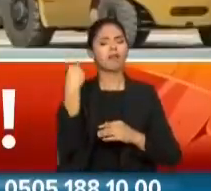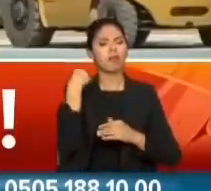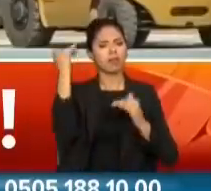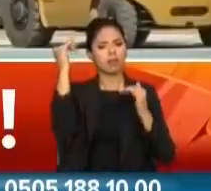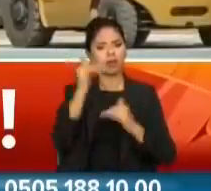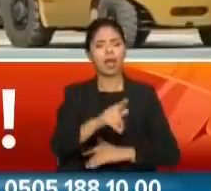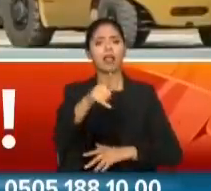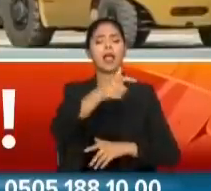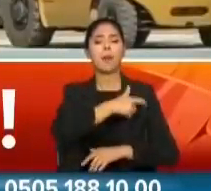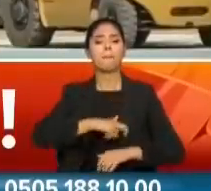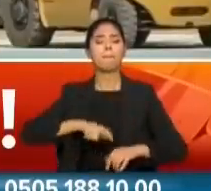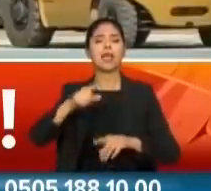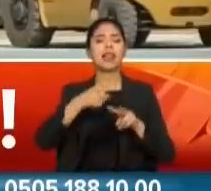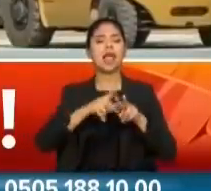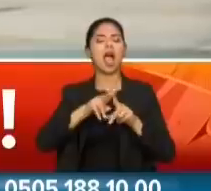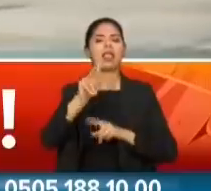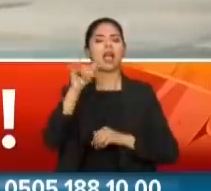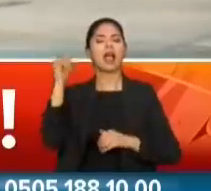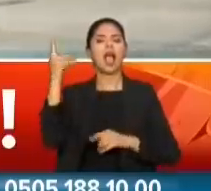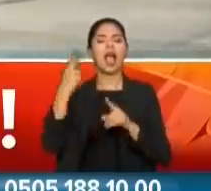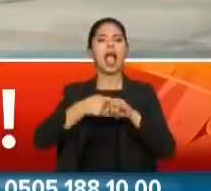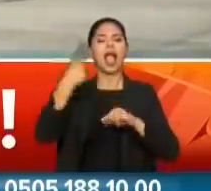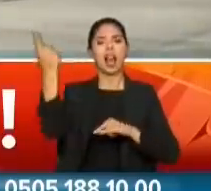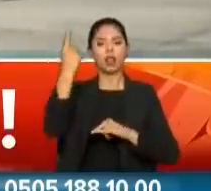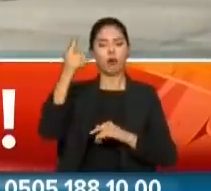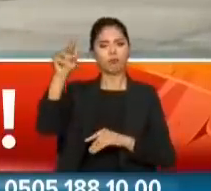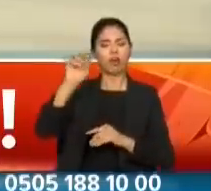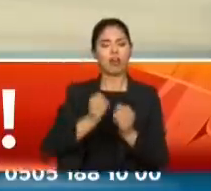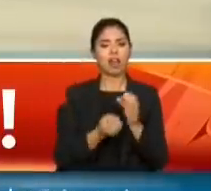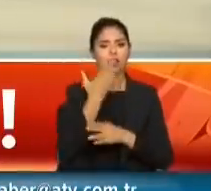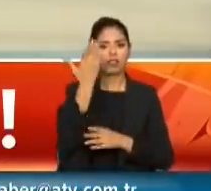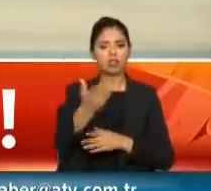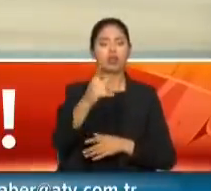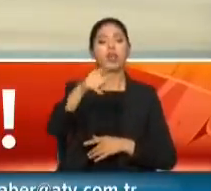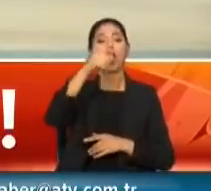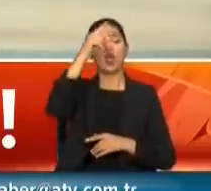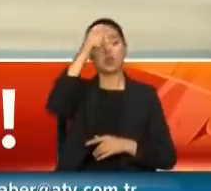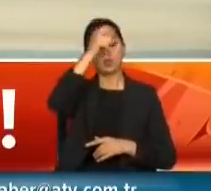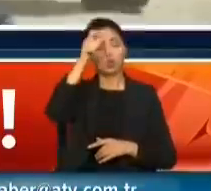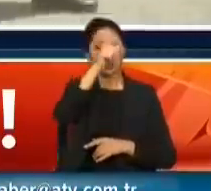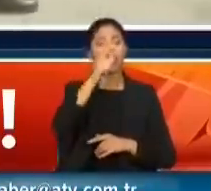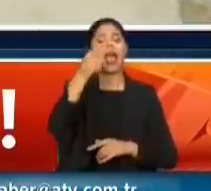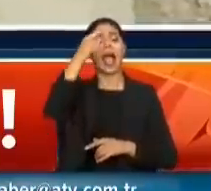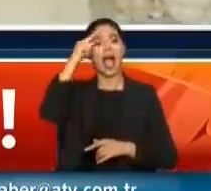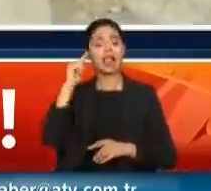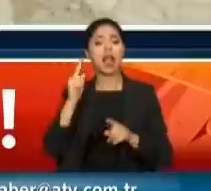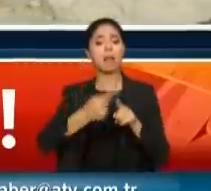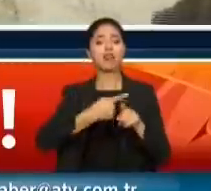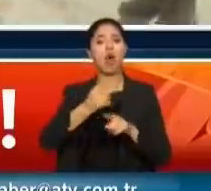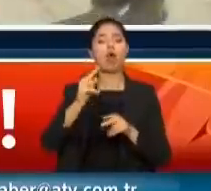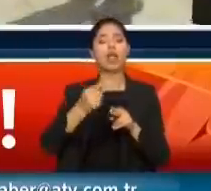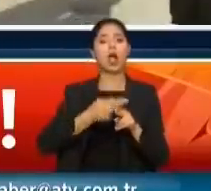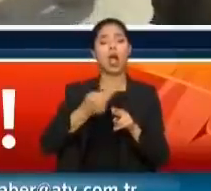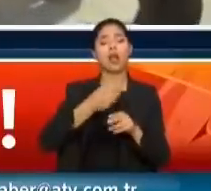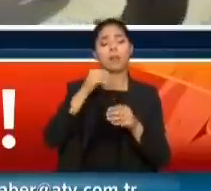uçaklardan milli atak helikopterleri çıktı hazırlıklar türkiye-azerbaycan ortak için iki ülkenin Silahlı